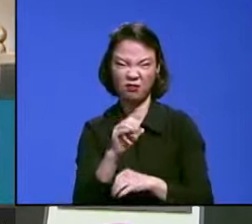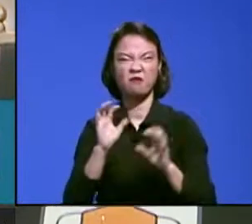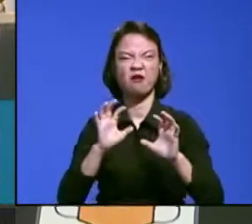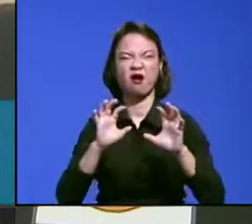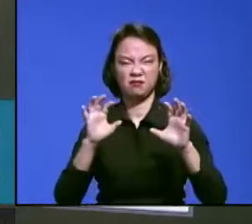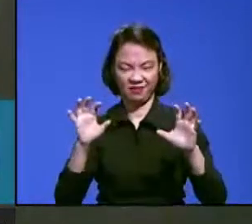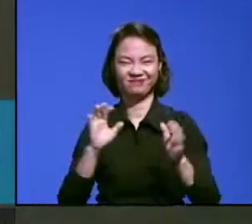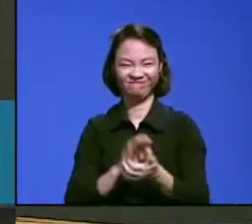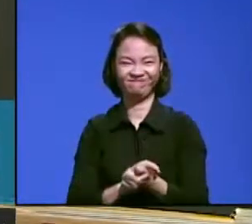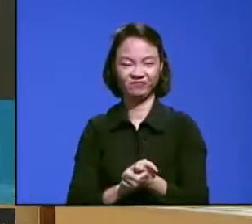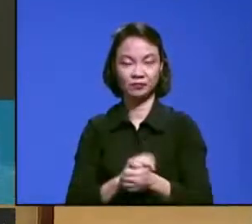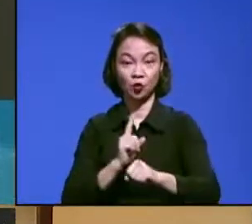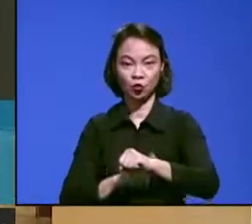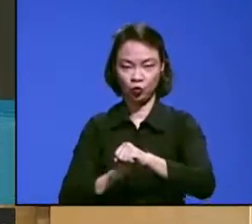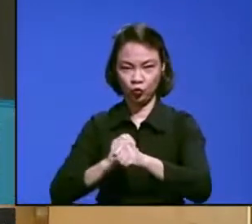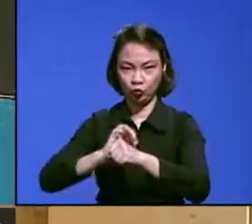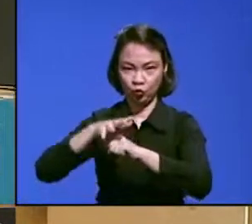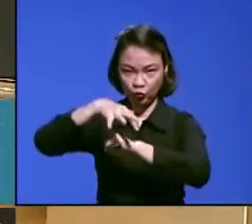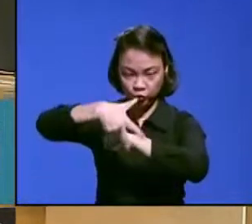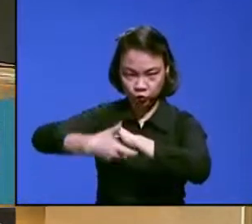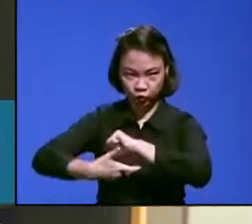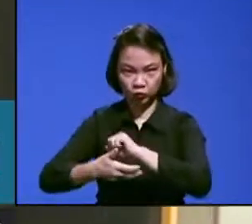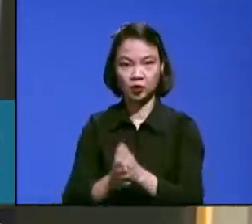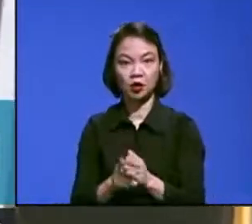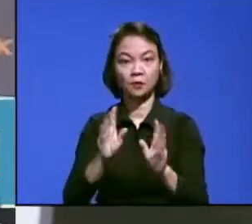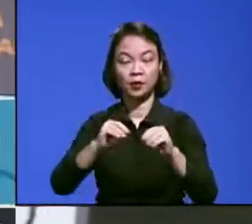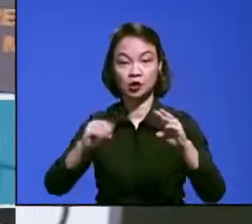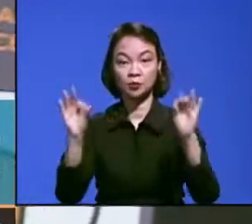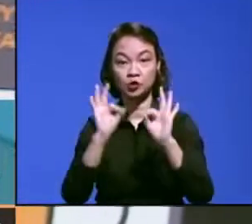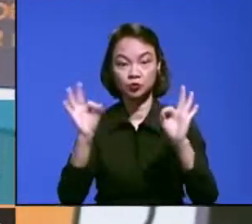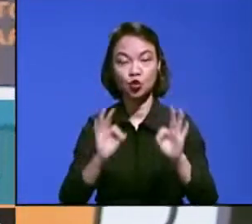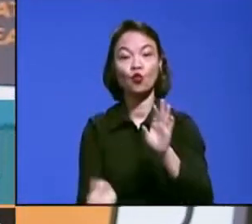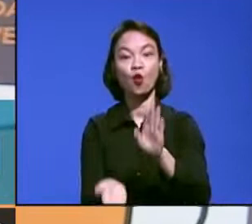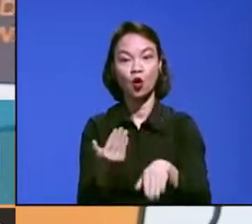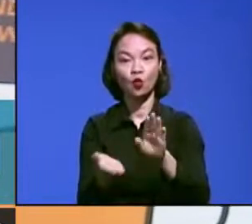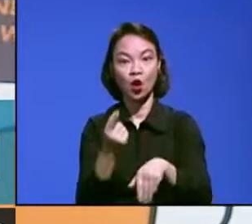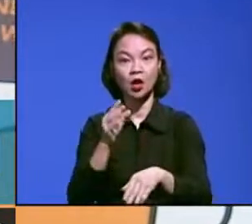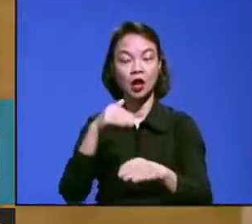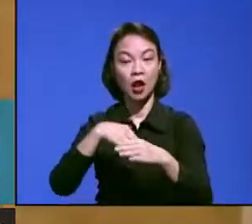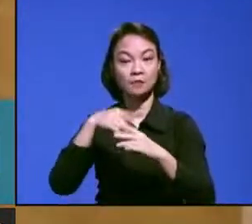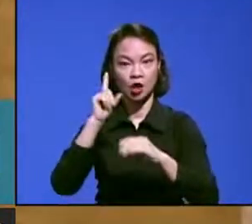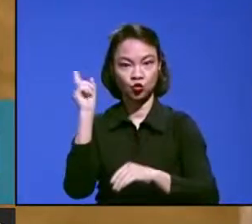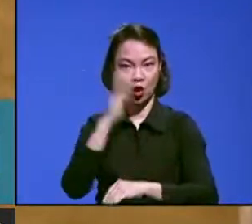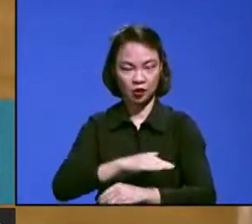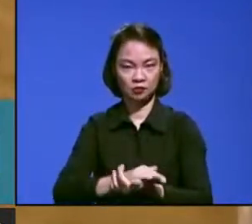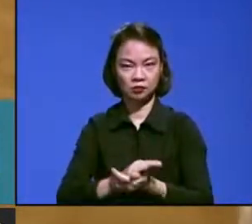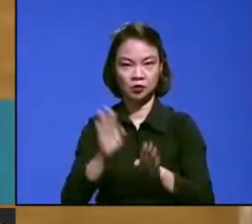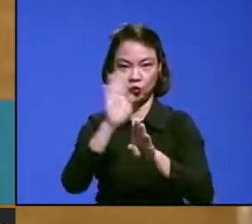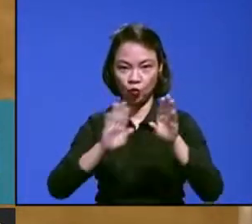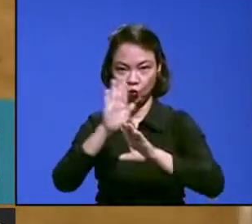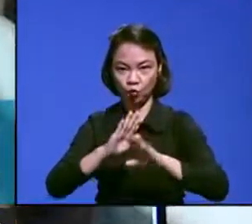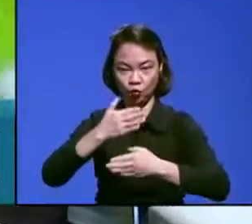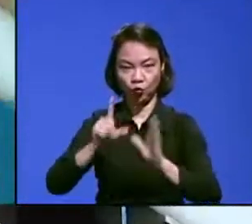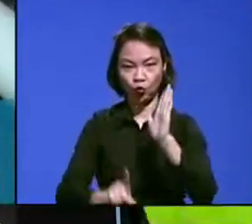Nah, sepanjang pandemi, pekerjaan bersih-bersih harus diulang berkali-kali sehari. Misalnya, membersihkan lift dan